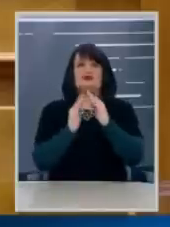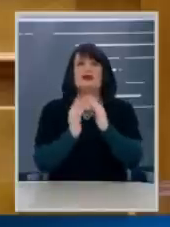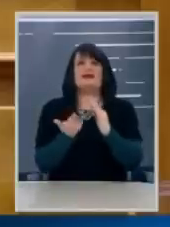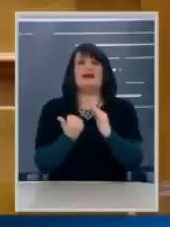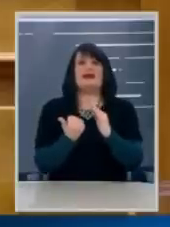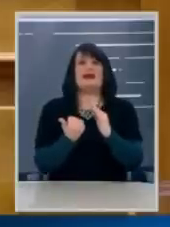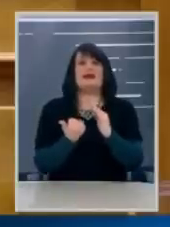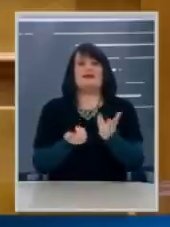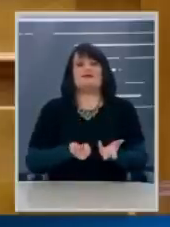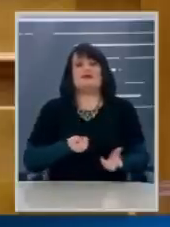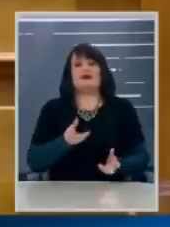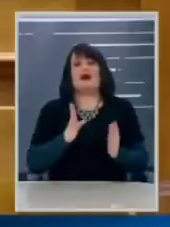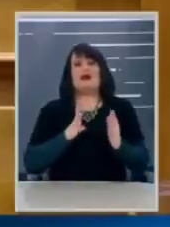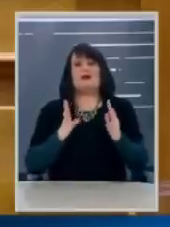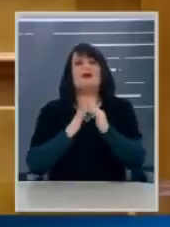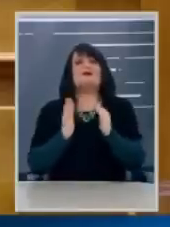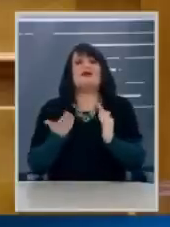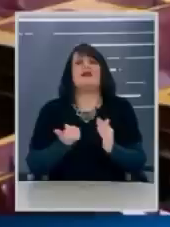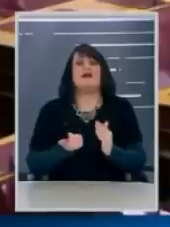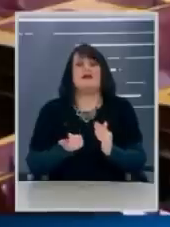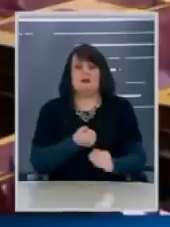Ένας μεγάλος αριθμός ανθρώπων δεν έχει